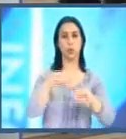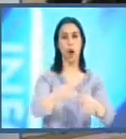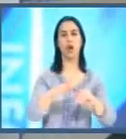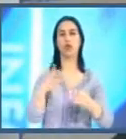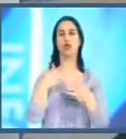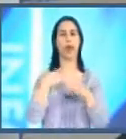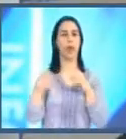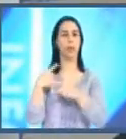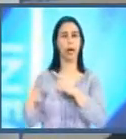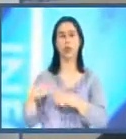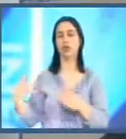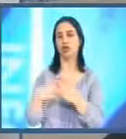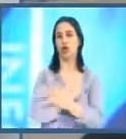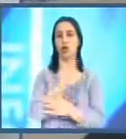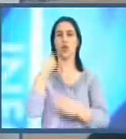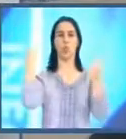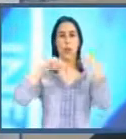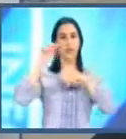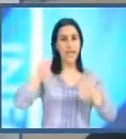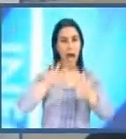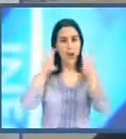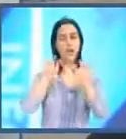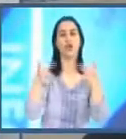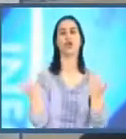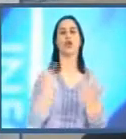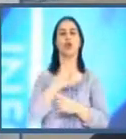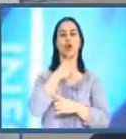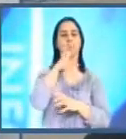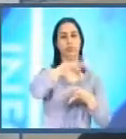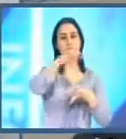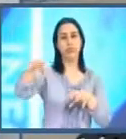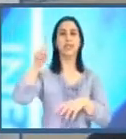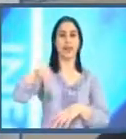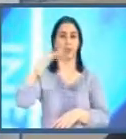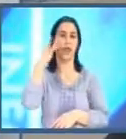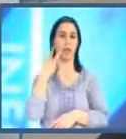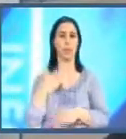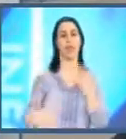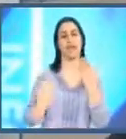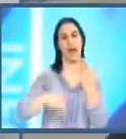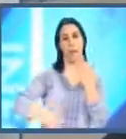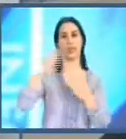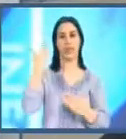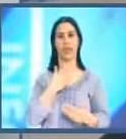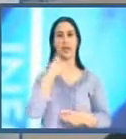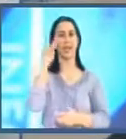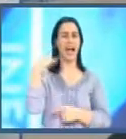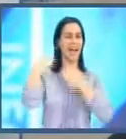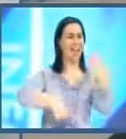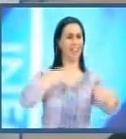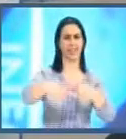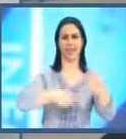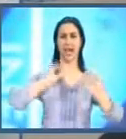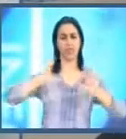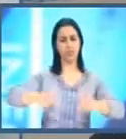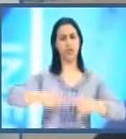elements, tant de mobiliari com d'infraestructures, i després també el tema de la neteja. Ja començarem a fer la neteja diària de la